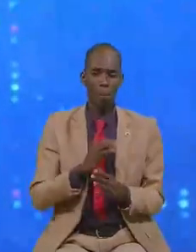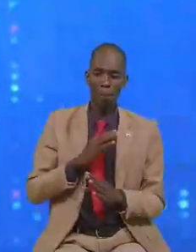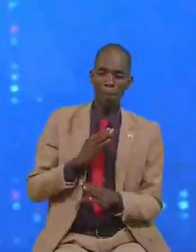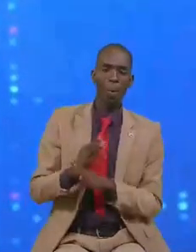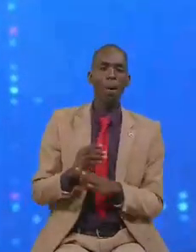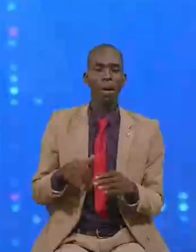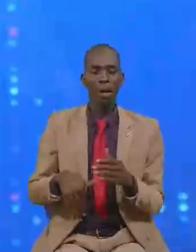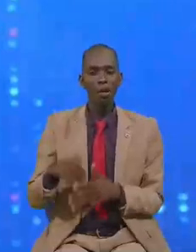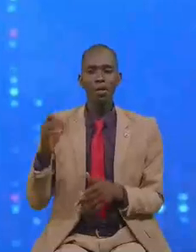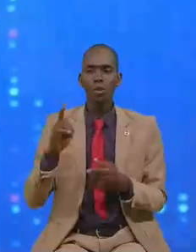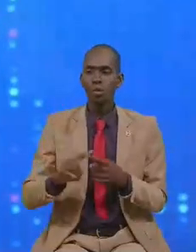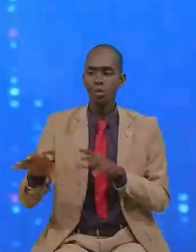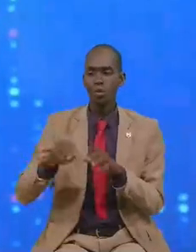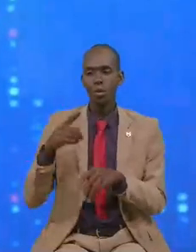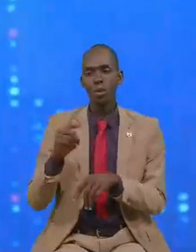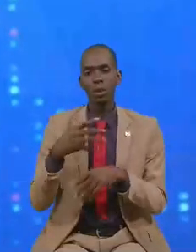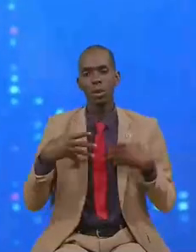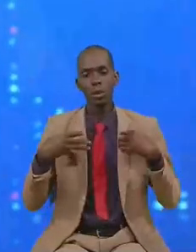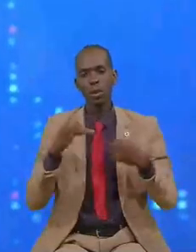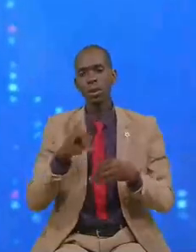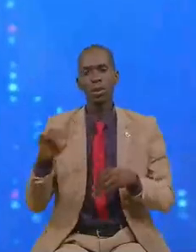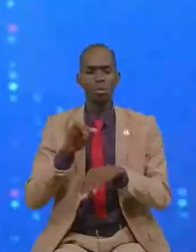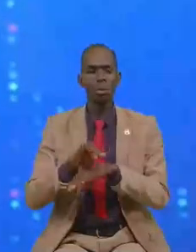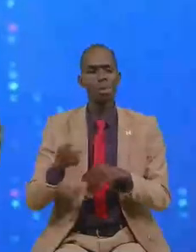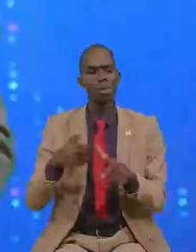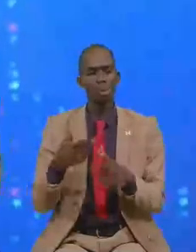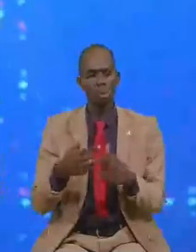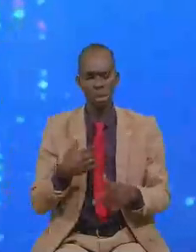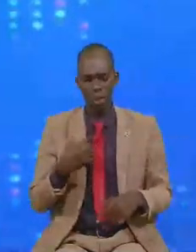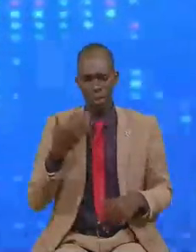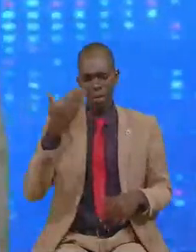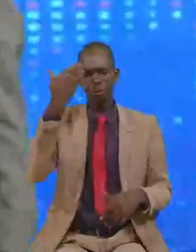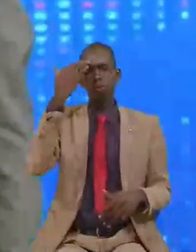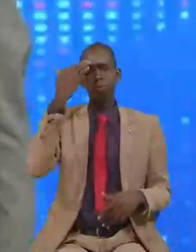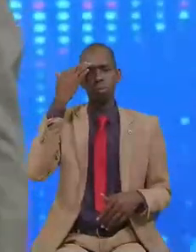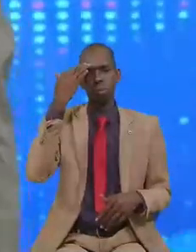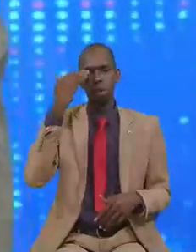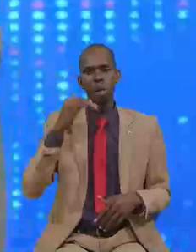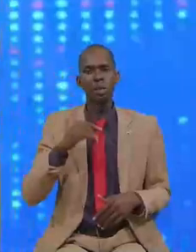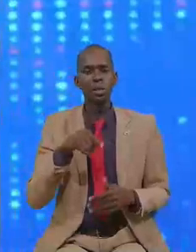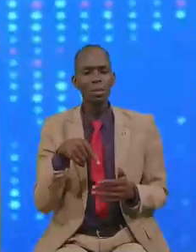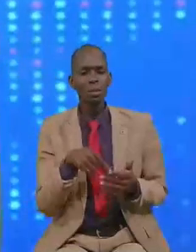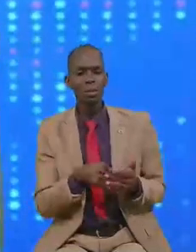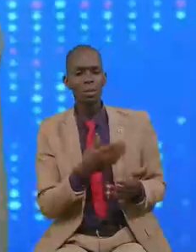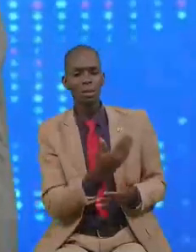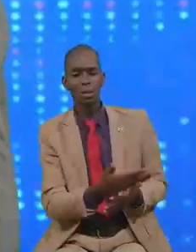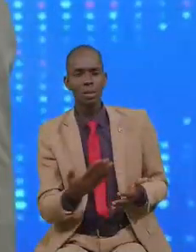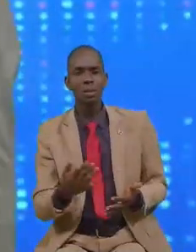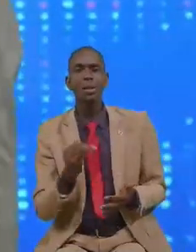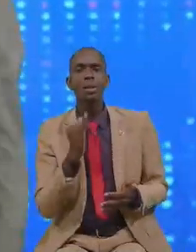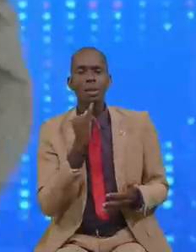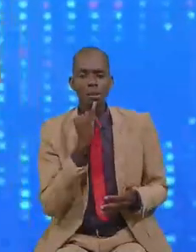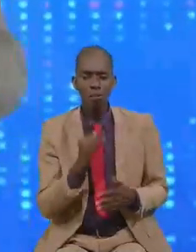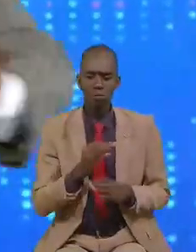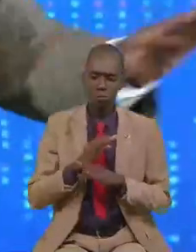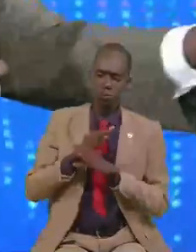de guérison. Et finalement, j'ai réalisé, ça, cela me coûte beaucoup que ce que je